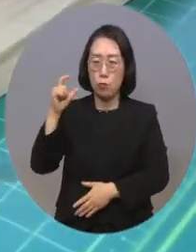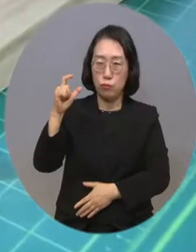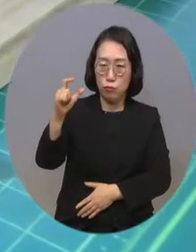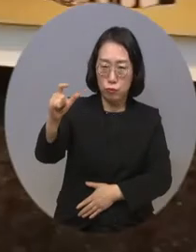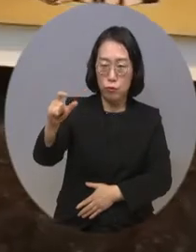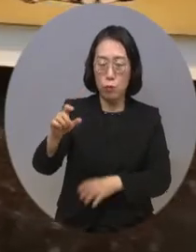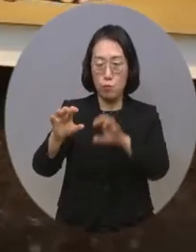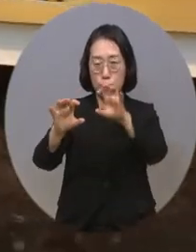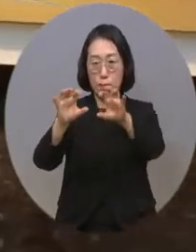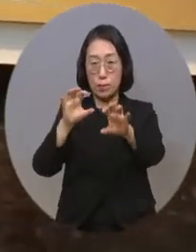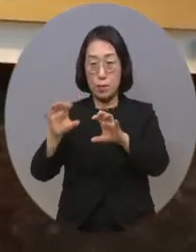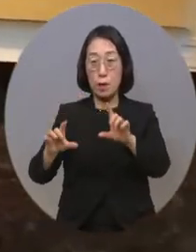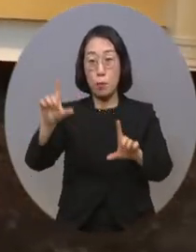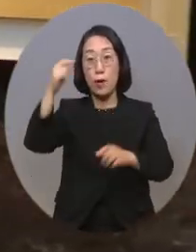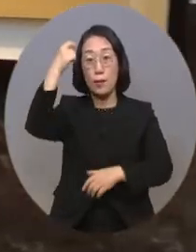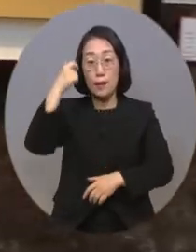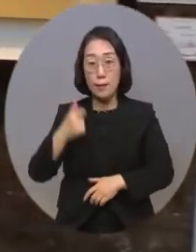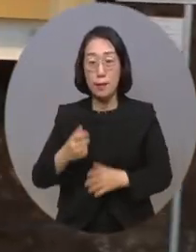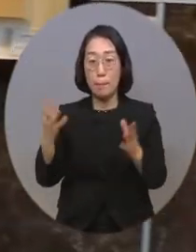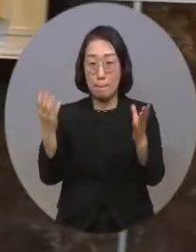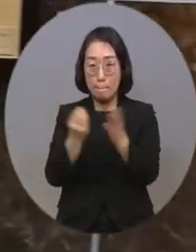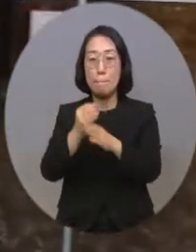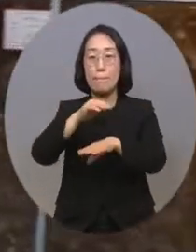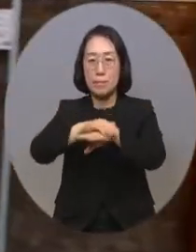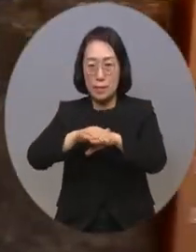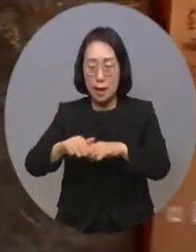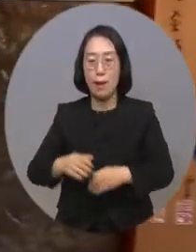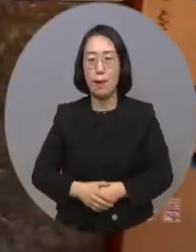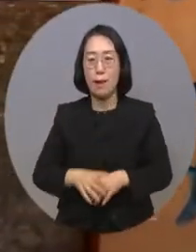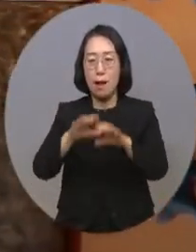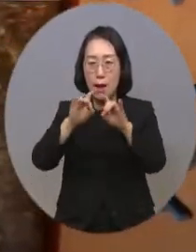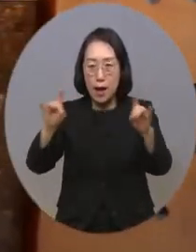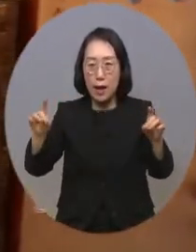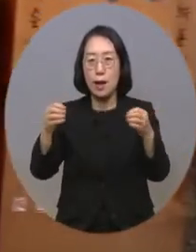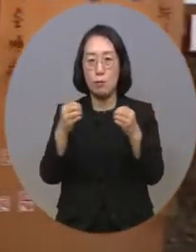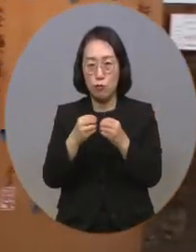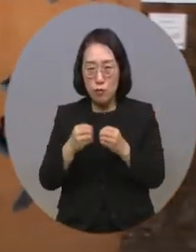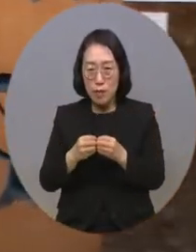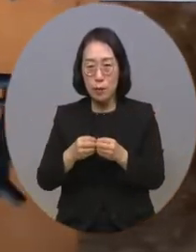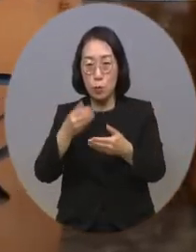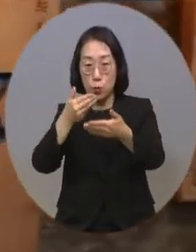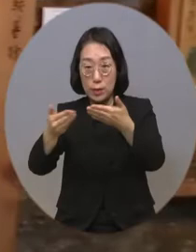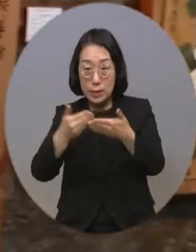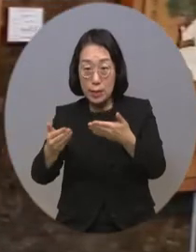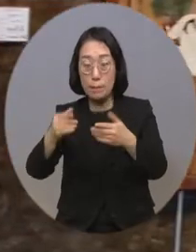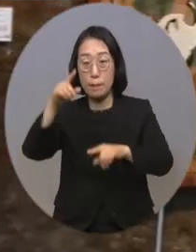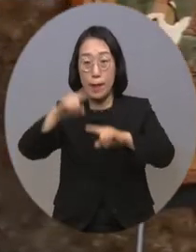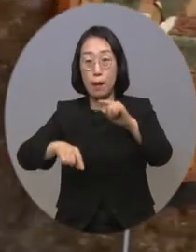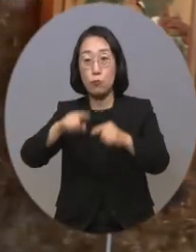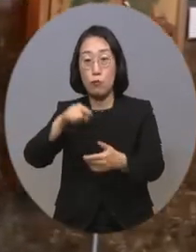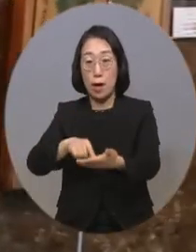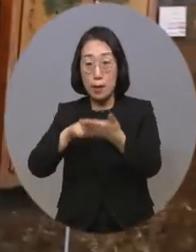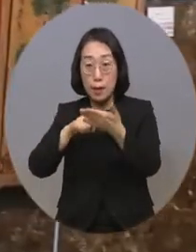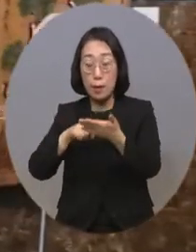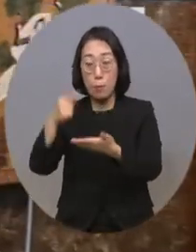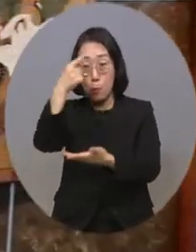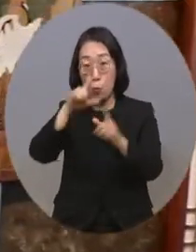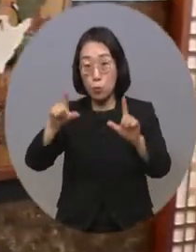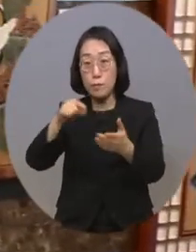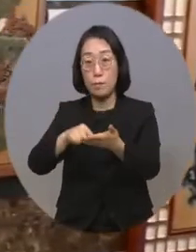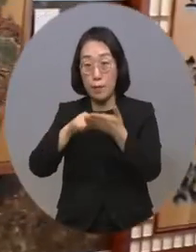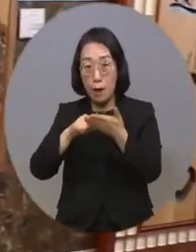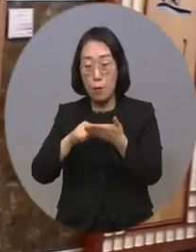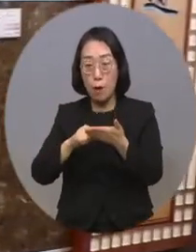높여 완성도를 높였습니다. 작품마다 글과 그림이 나뭇결 위에 한 대 어우러져